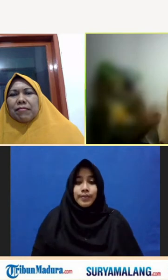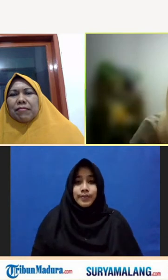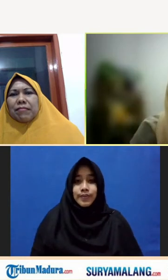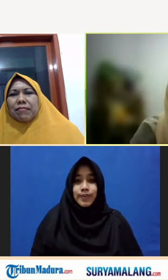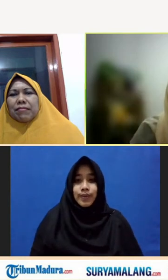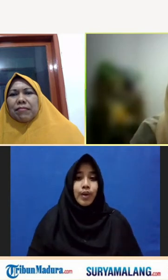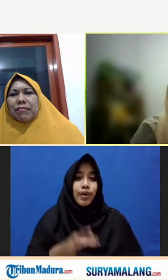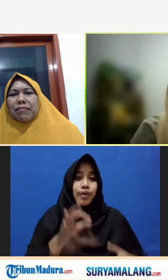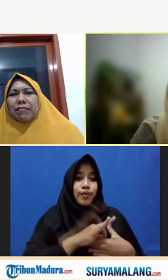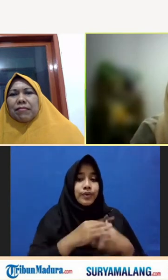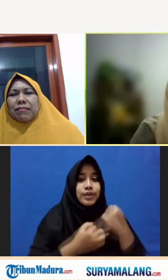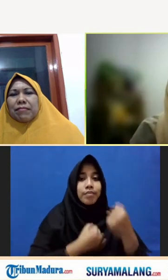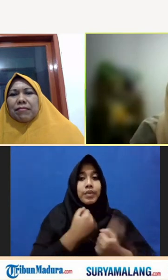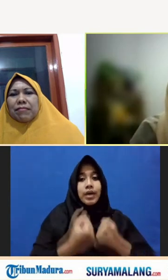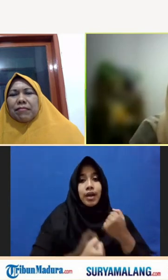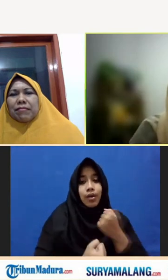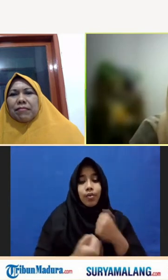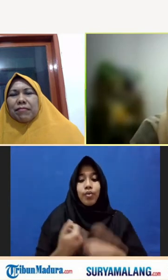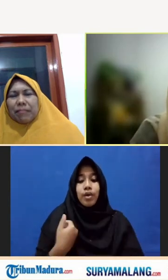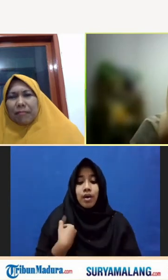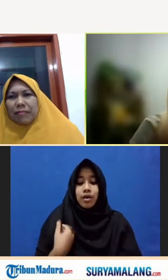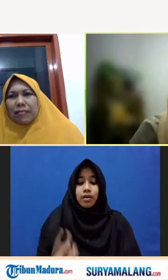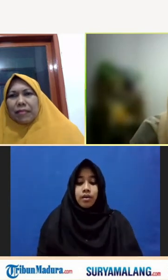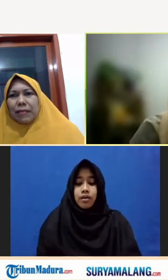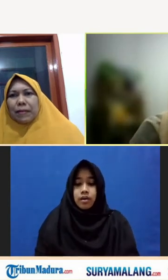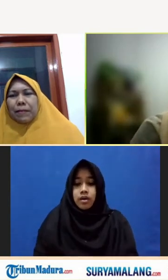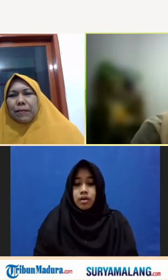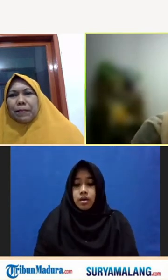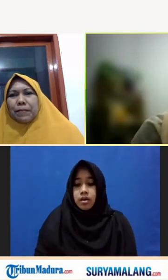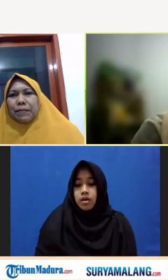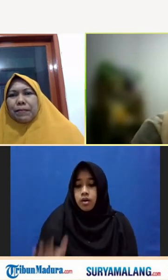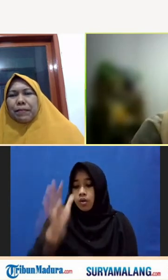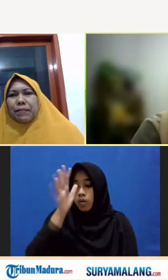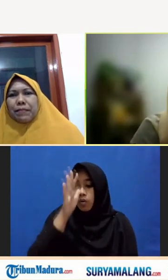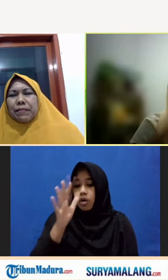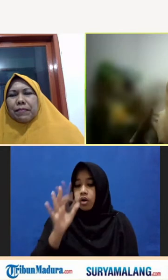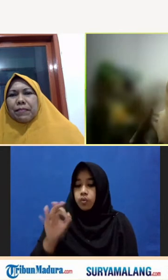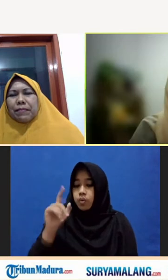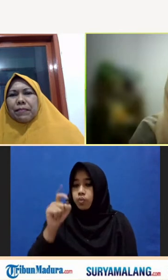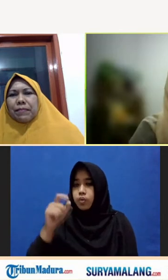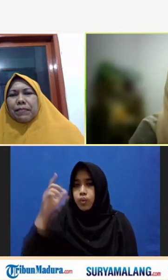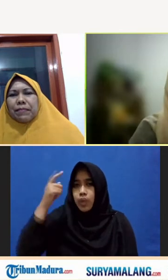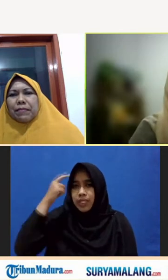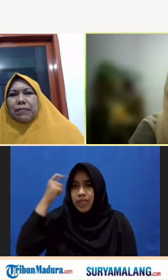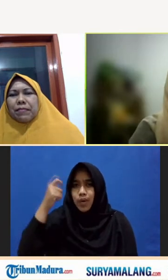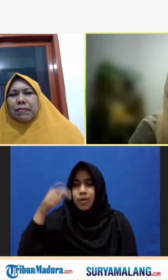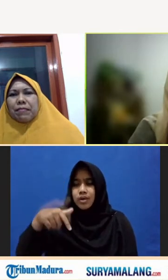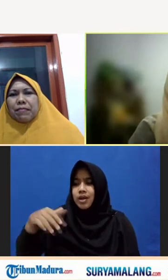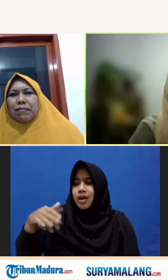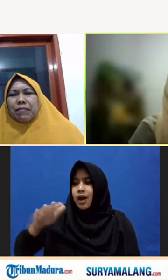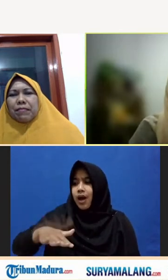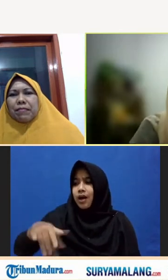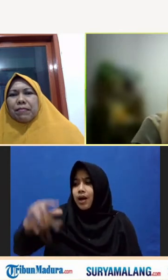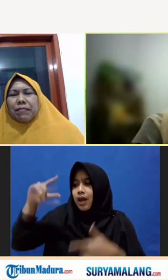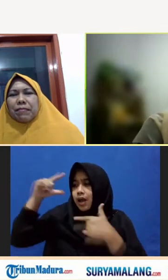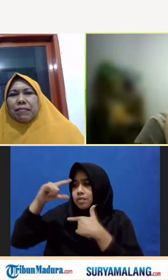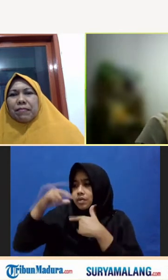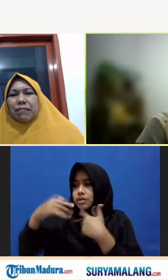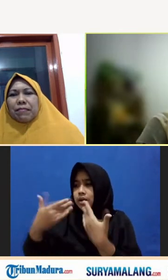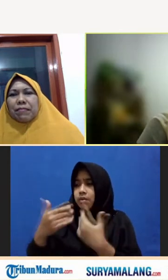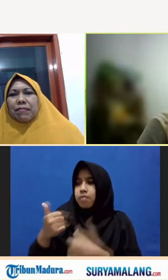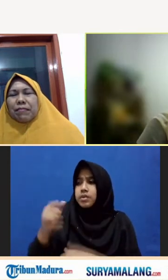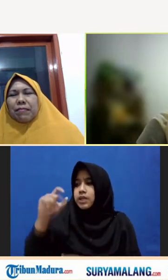fungsi-fungsi perilaku yang ada gitu. Orang tua perlu tahu ini anak mengekspresikan apa supaya bisa cari